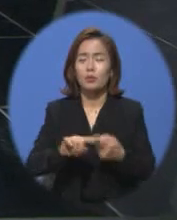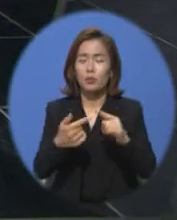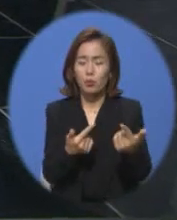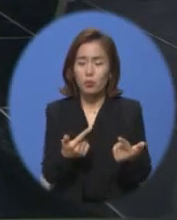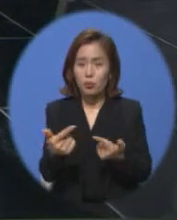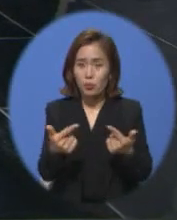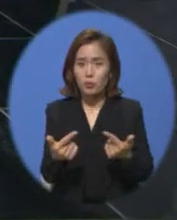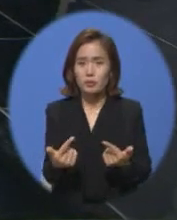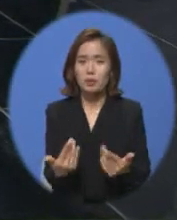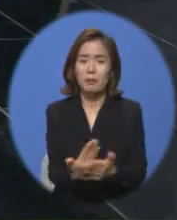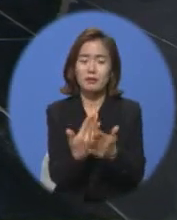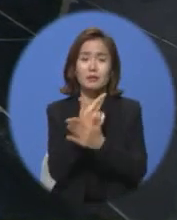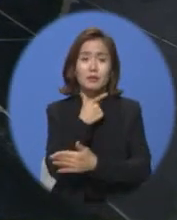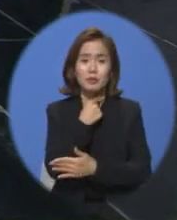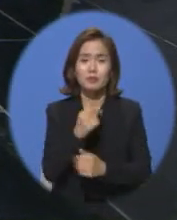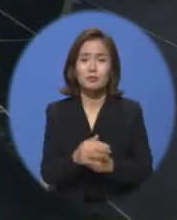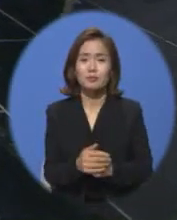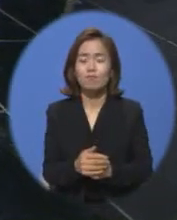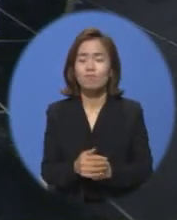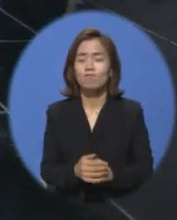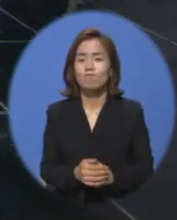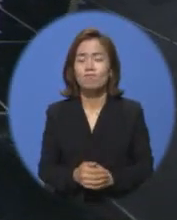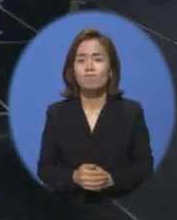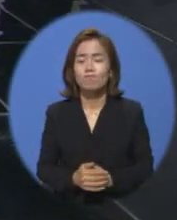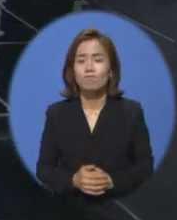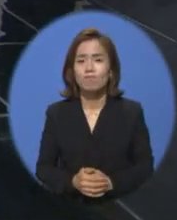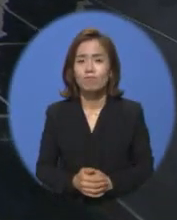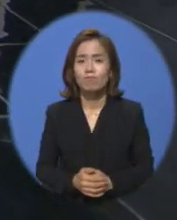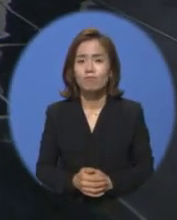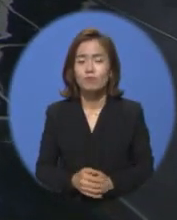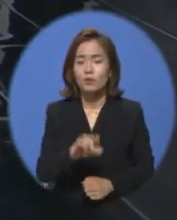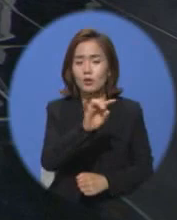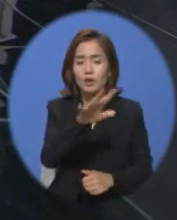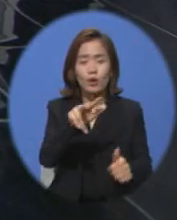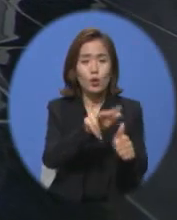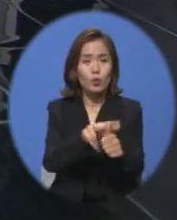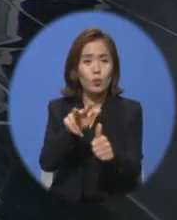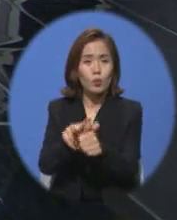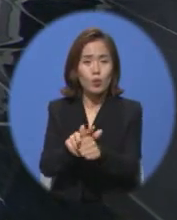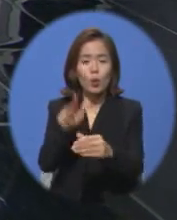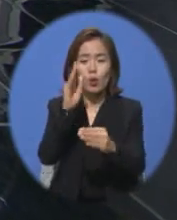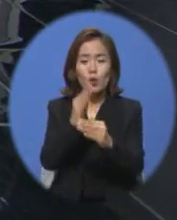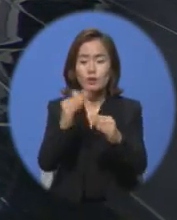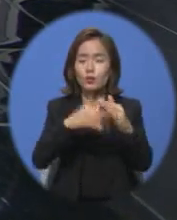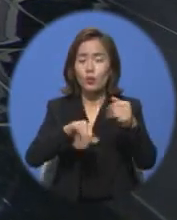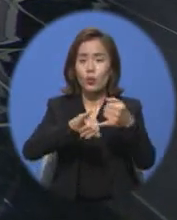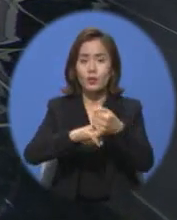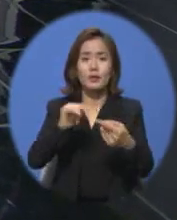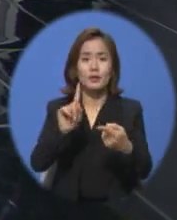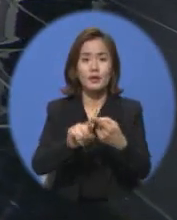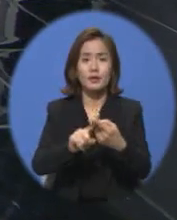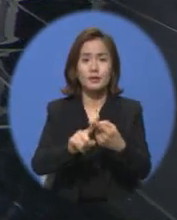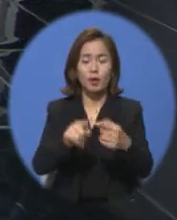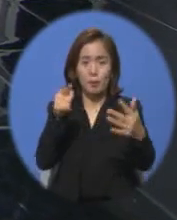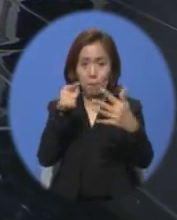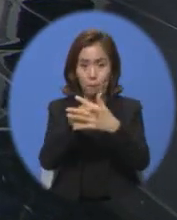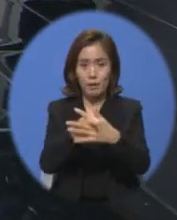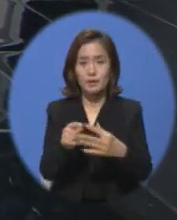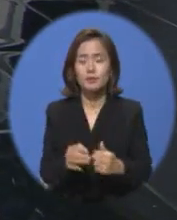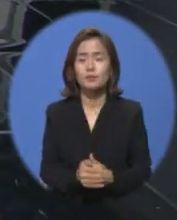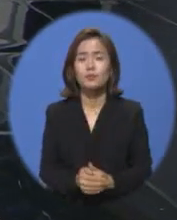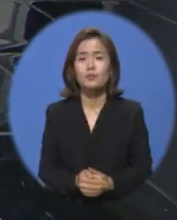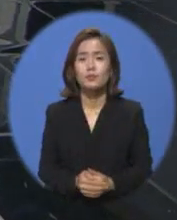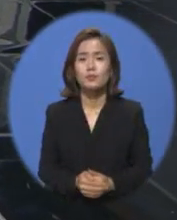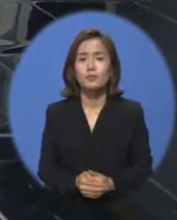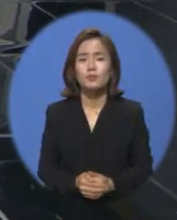이루어야합니다.네 ,감사합니다.할당된6분이 지났습니다. 예.이제 각후보의주요공약에대해